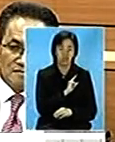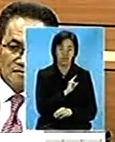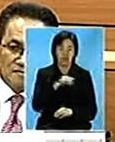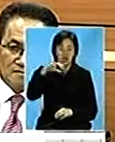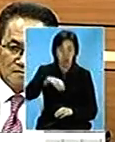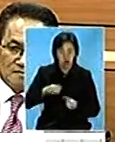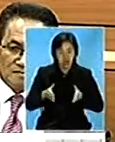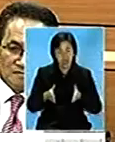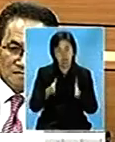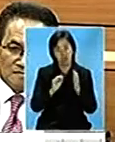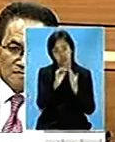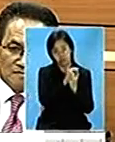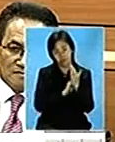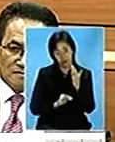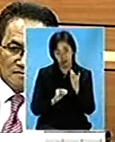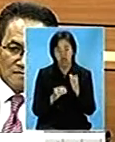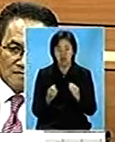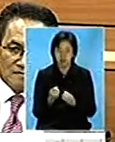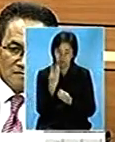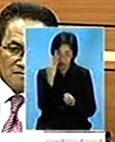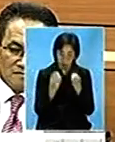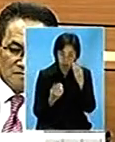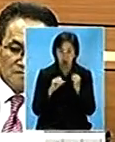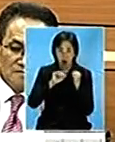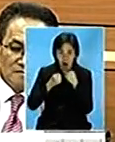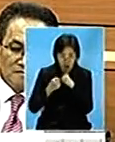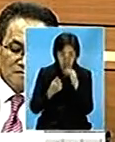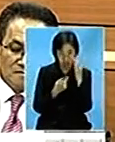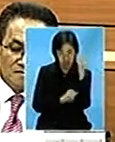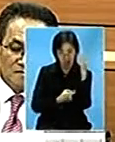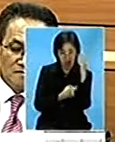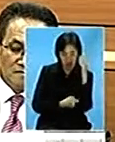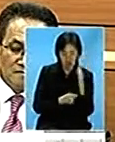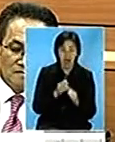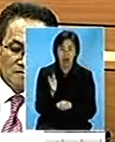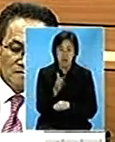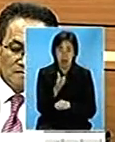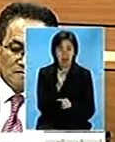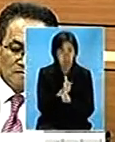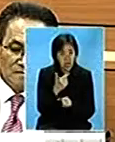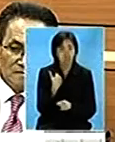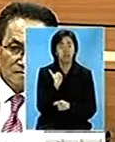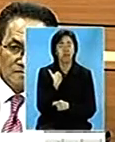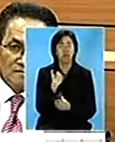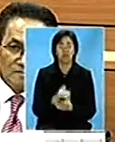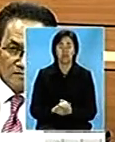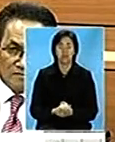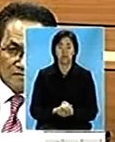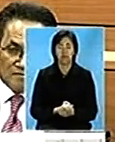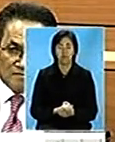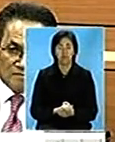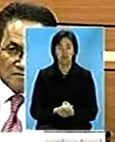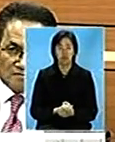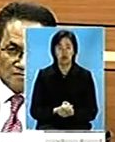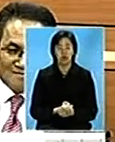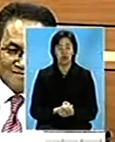นบทมีการปลูกต้นอ้อยมีการปลูกต้นยางมีการเลี้ยงปลาอยู่กลางถนนแล้วก็มีการ